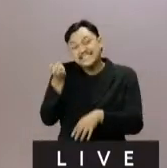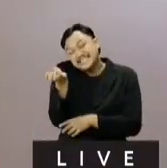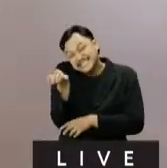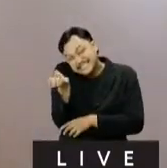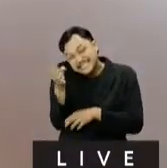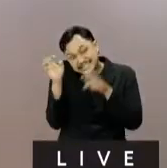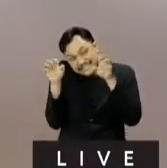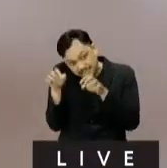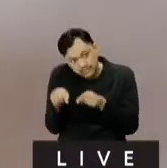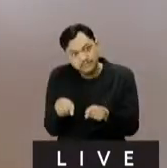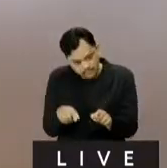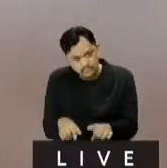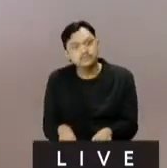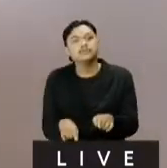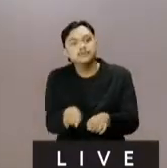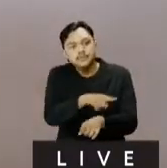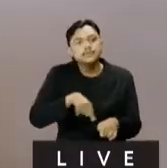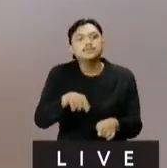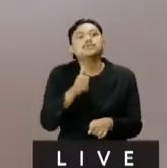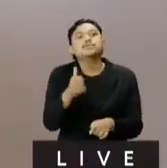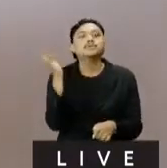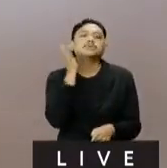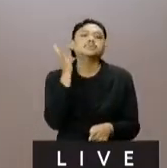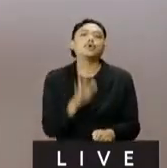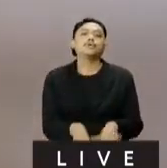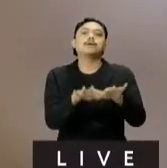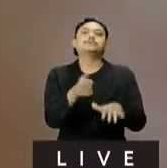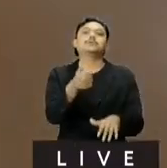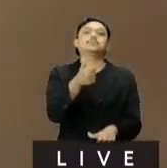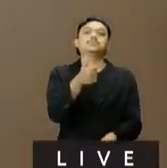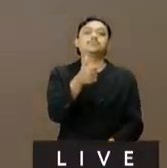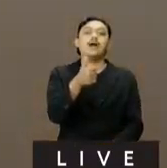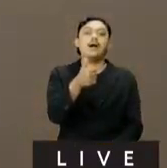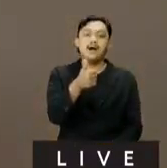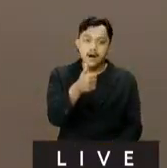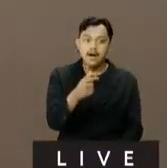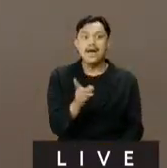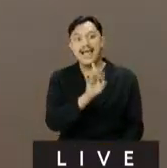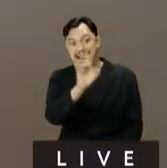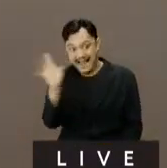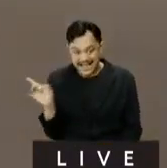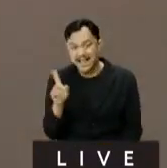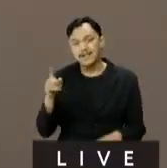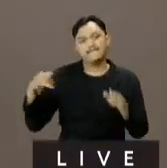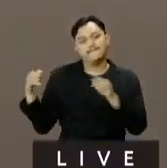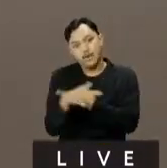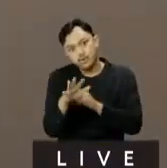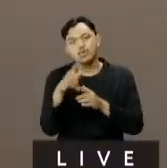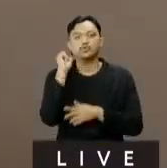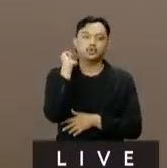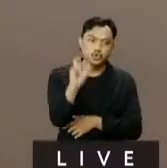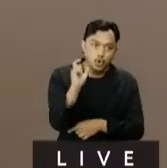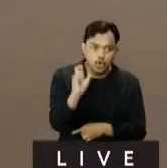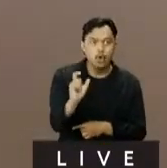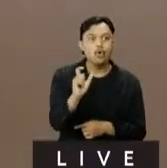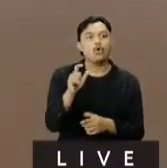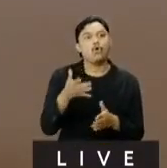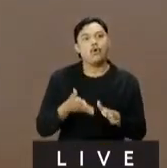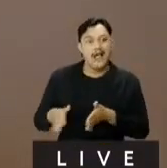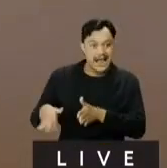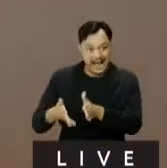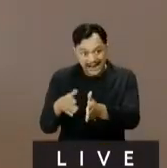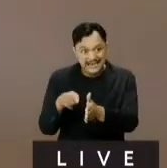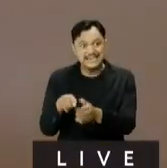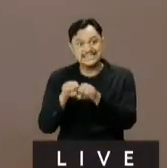karena topografinya. Tetapi ada banyak faktor penunjang lain, misalnya masalah ekosistem kita yang sudah mulai rusak,